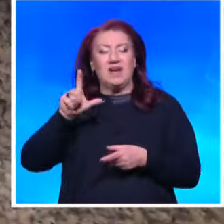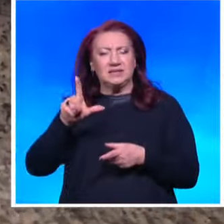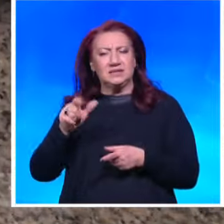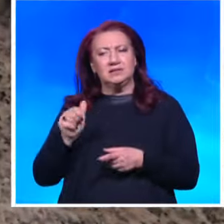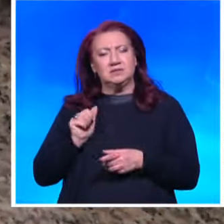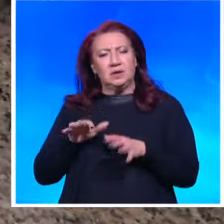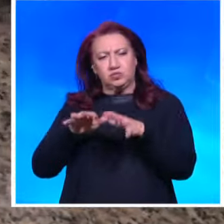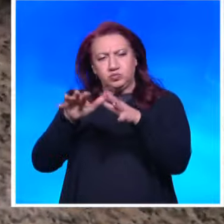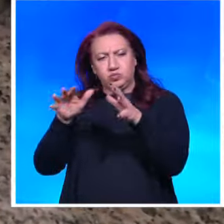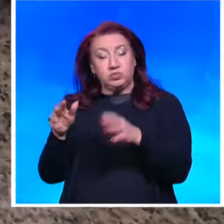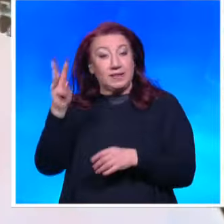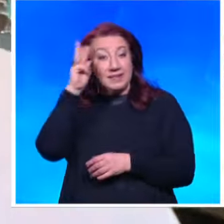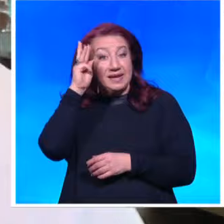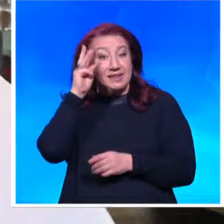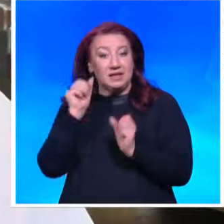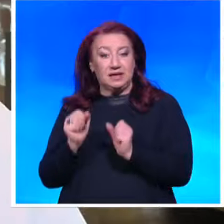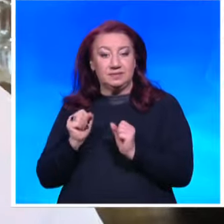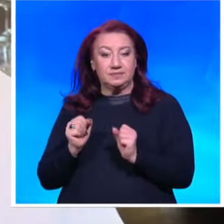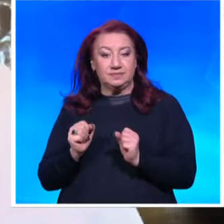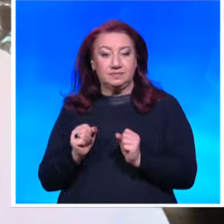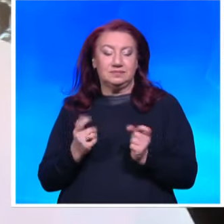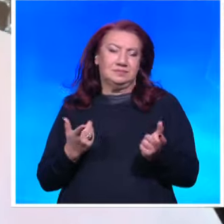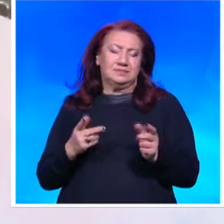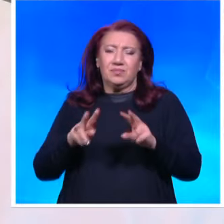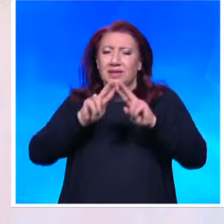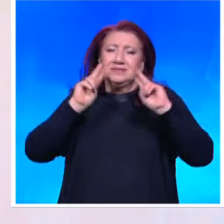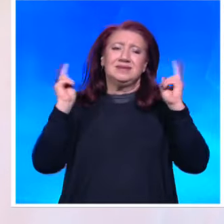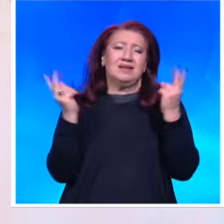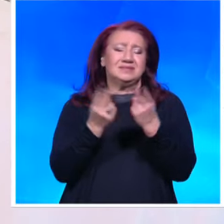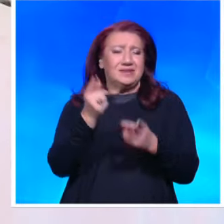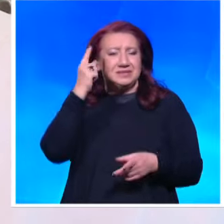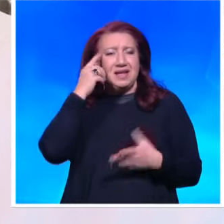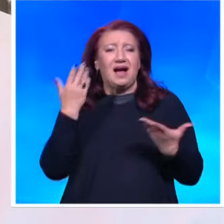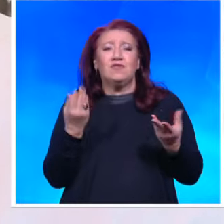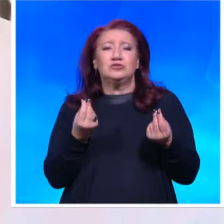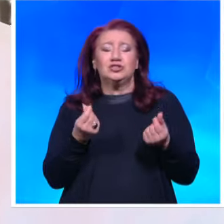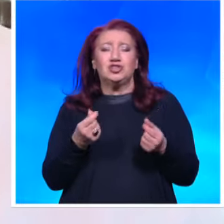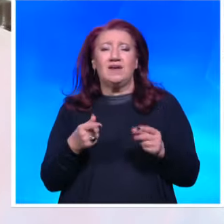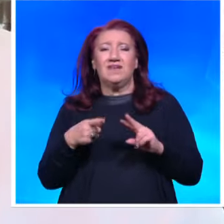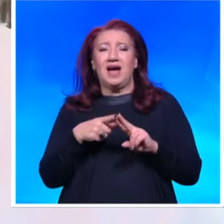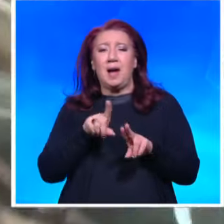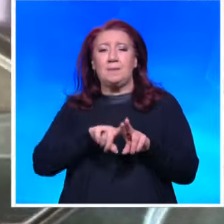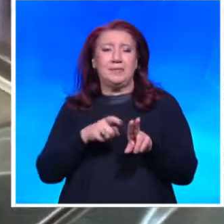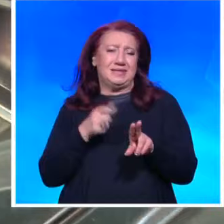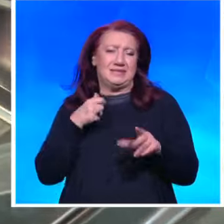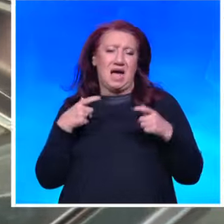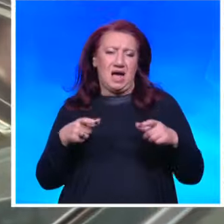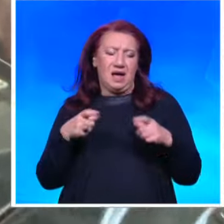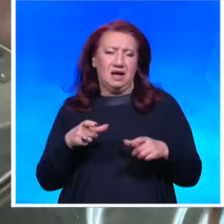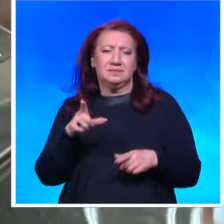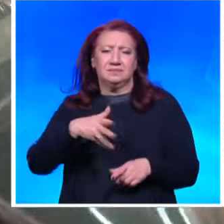Няма точка в света, в която да не знаят думата пица какво означава и да искат да яда този продукт. Така